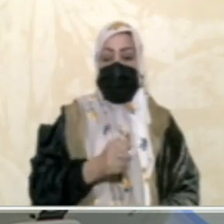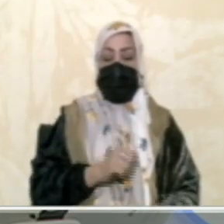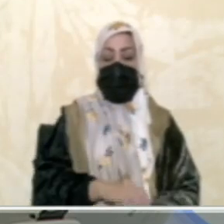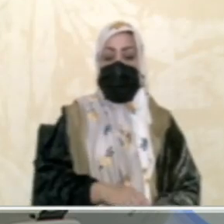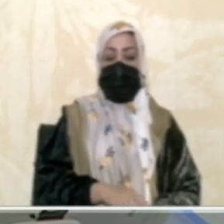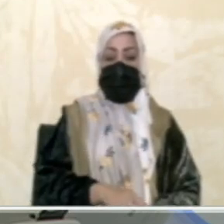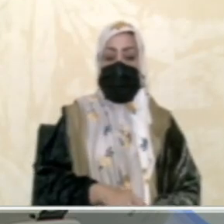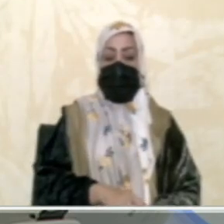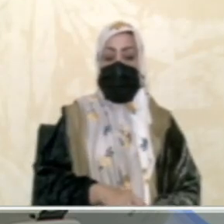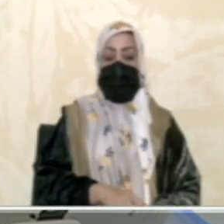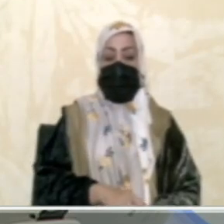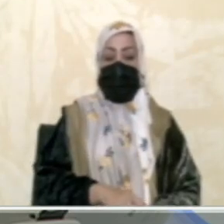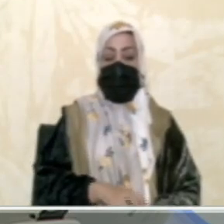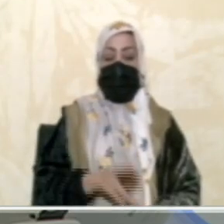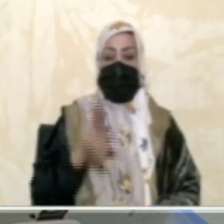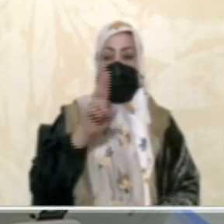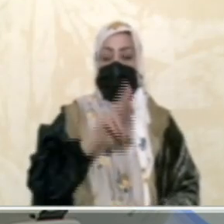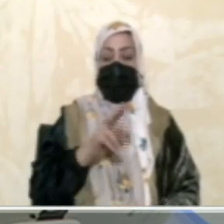تفضل